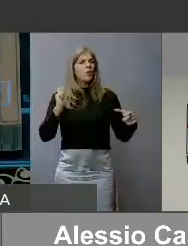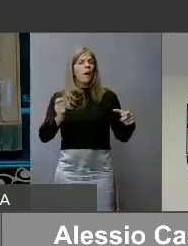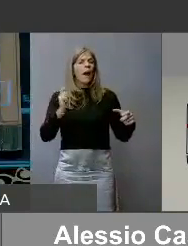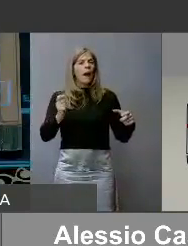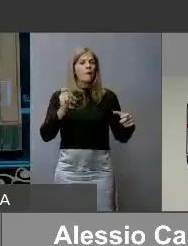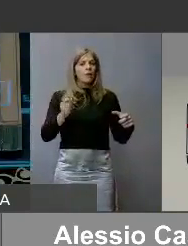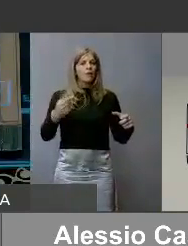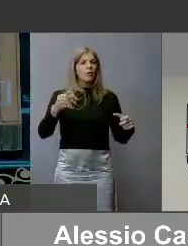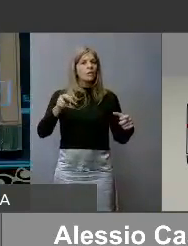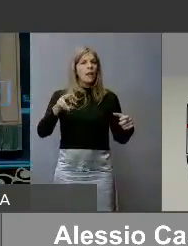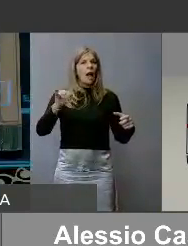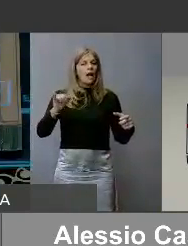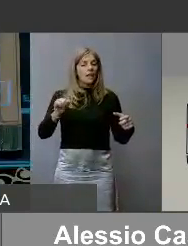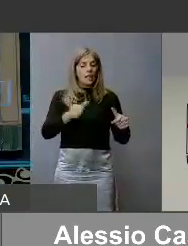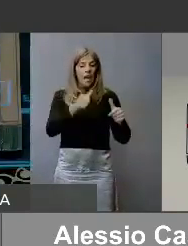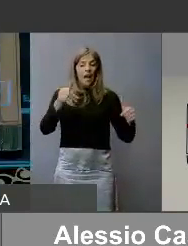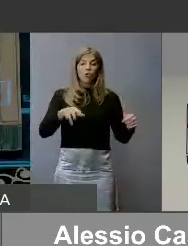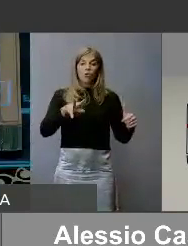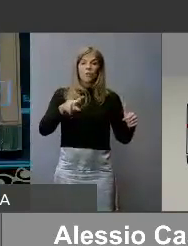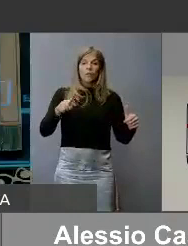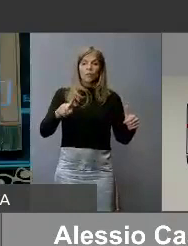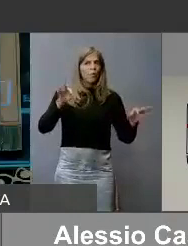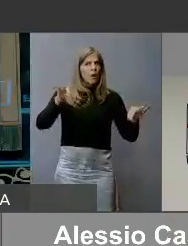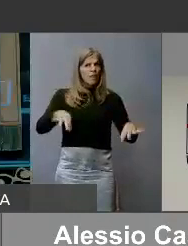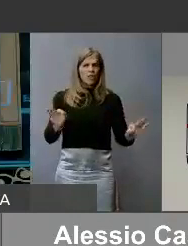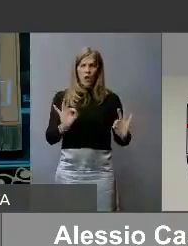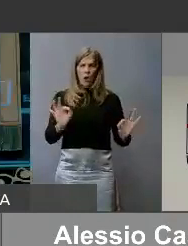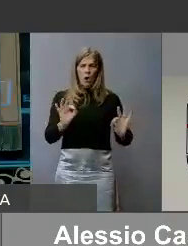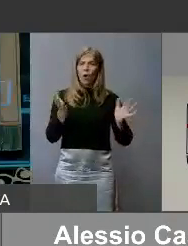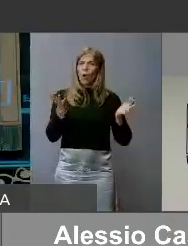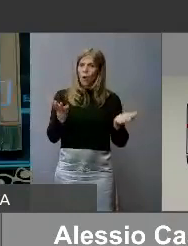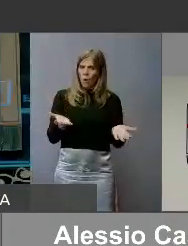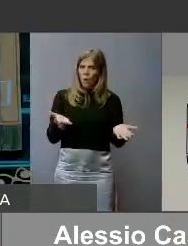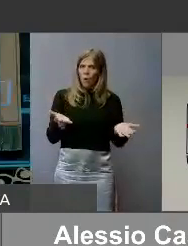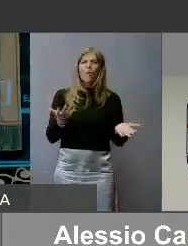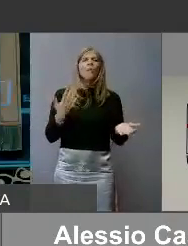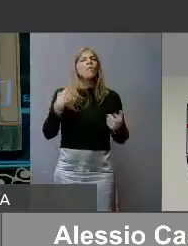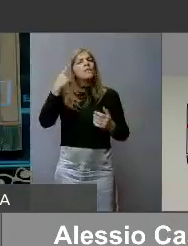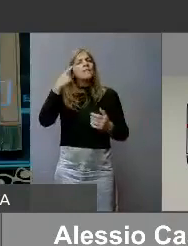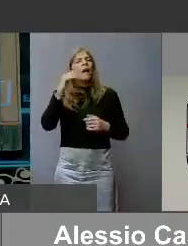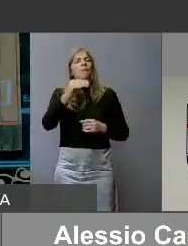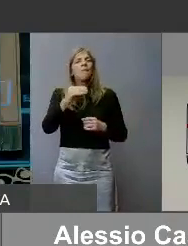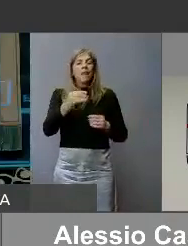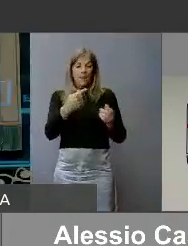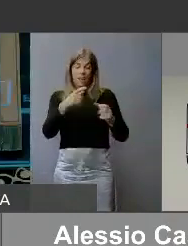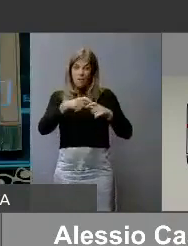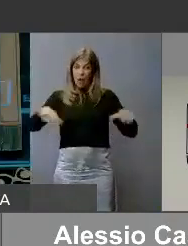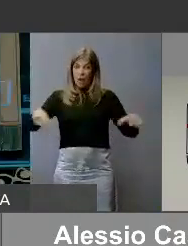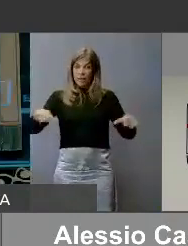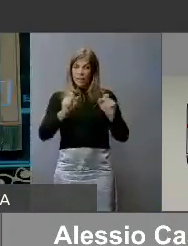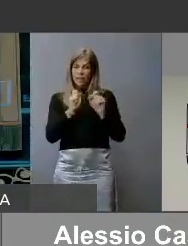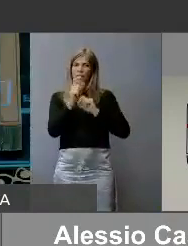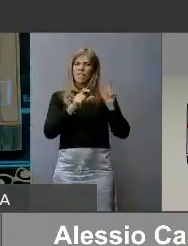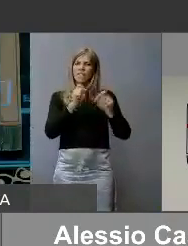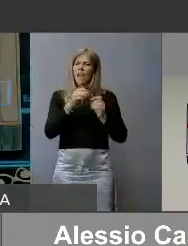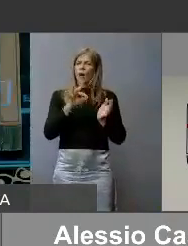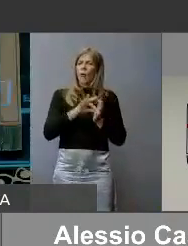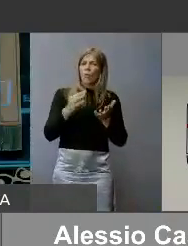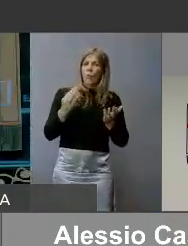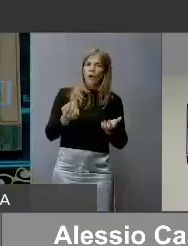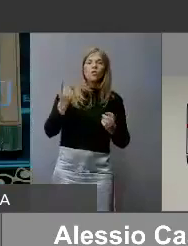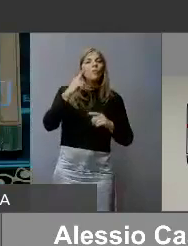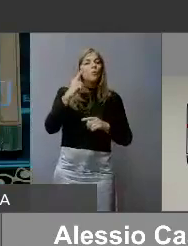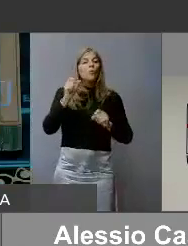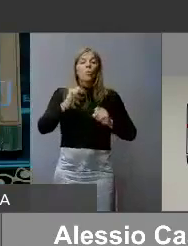2000 21 si chiede inoltre la tempistica di quando si prevede tra rinvio e se si prevede un pagamento rateizzato a